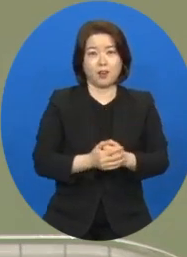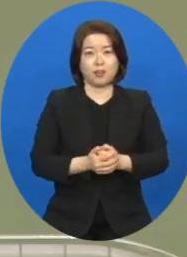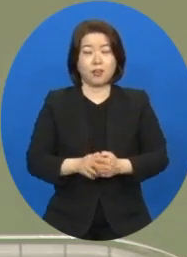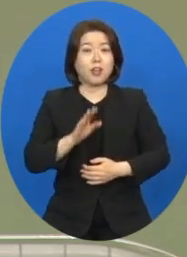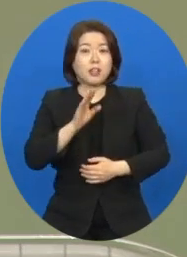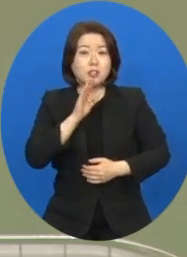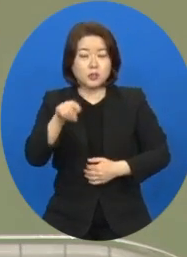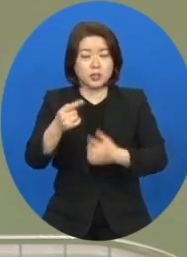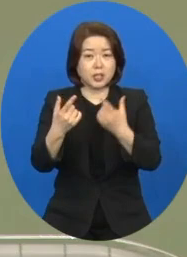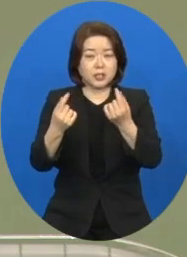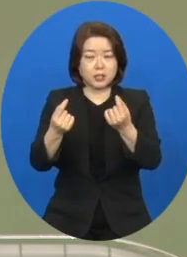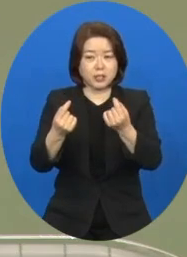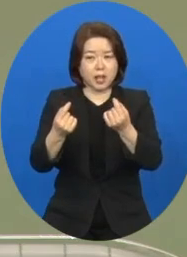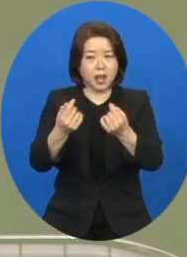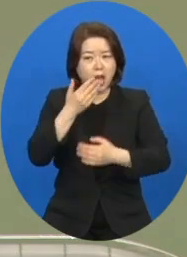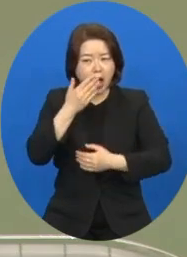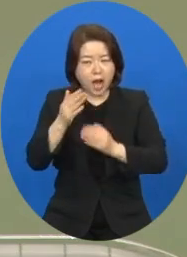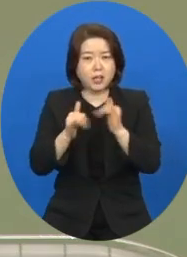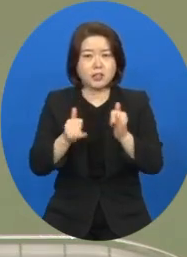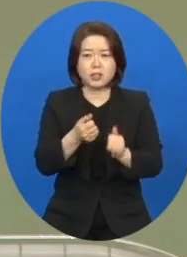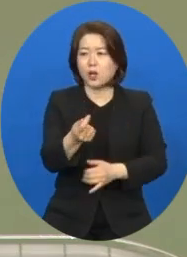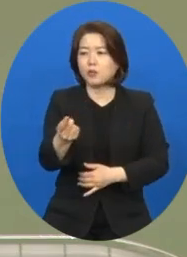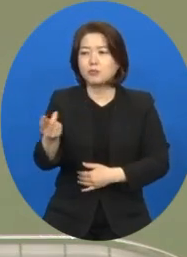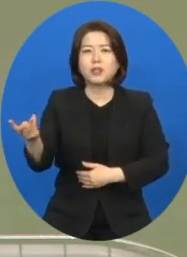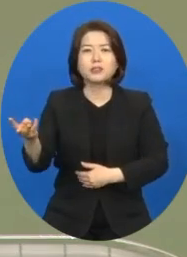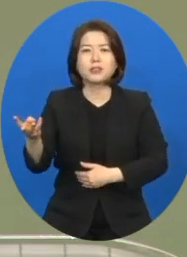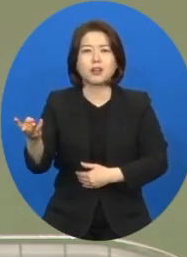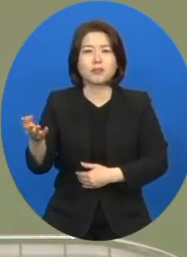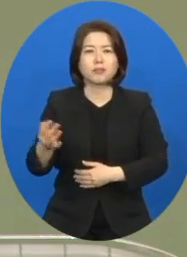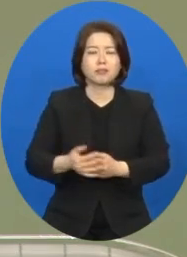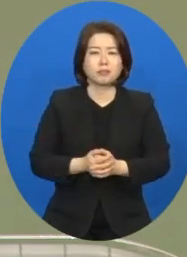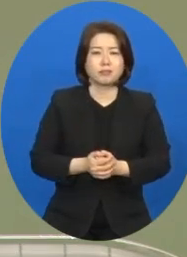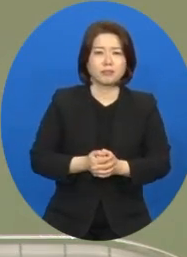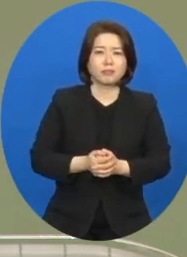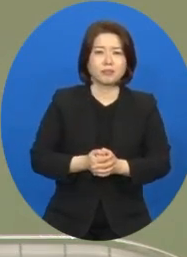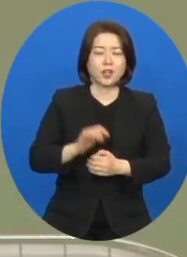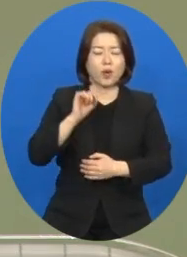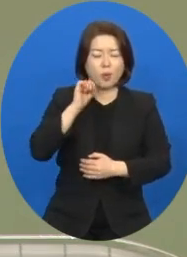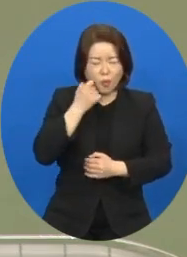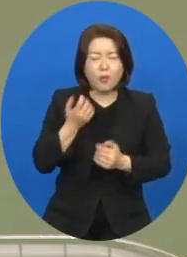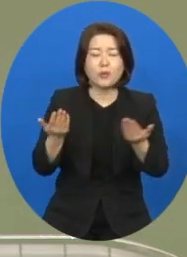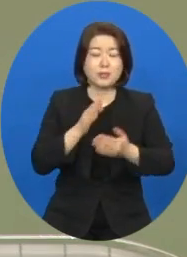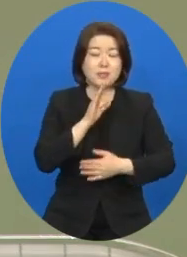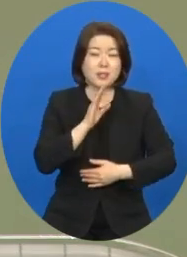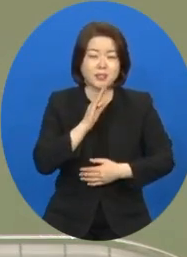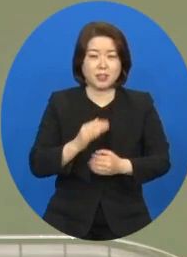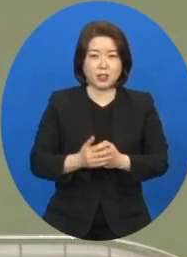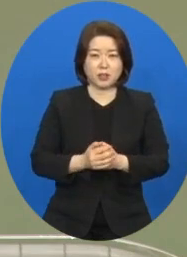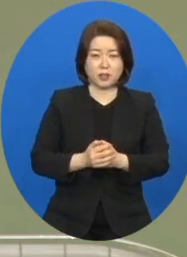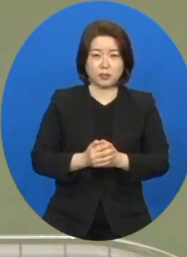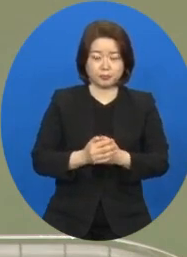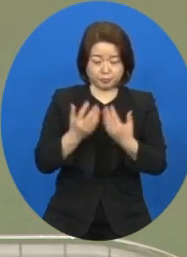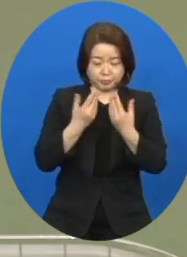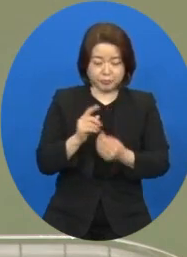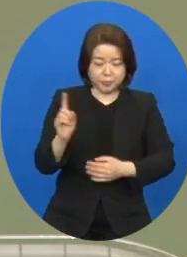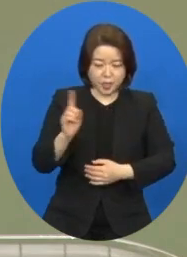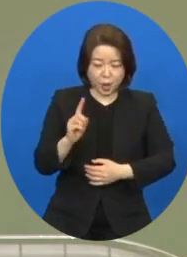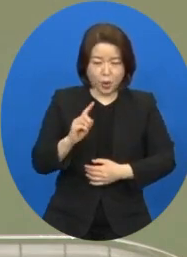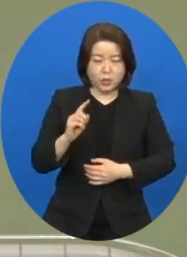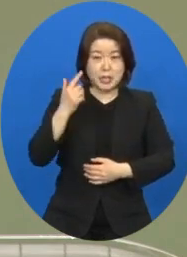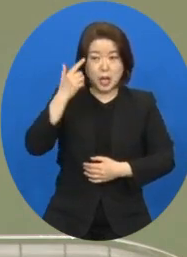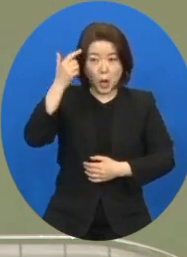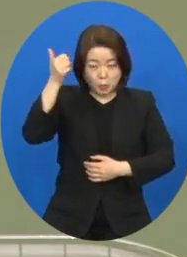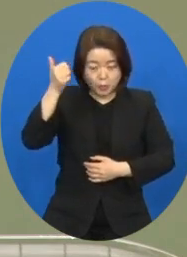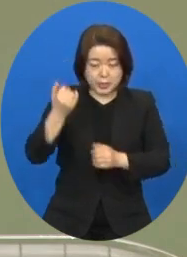실제로 그렇게 해볼 수 있는 사람이 몇 사람이나 되겠는가 싶죠. 어느 사역자의 아내가